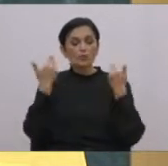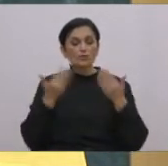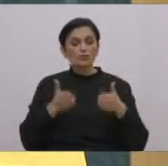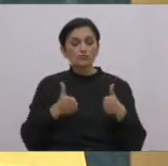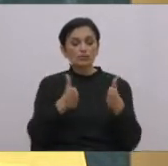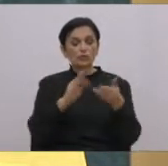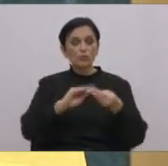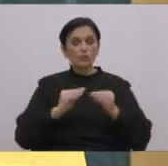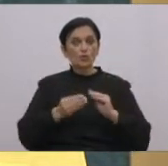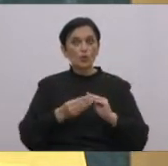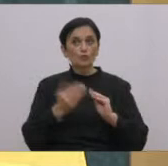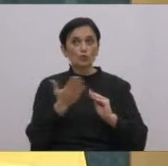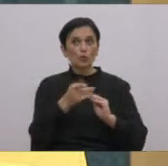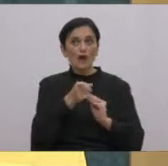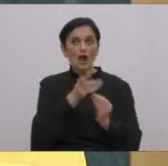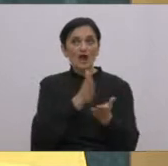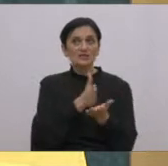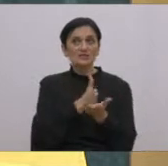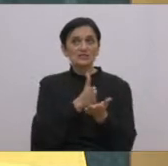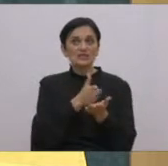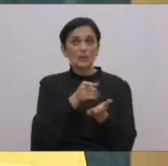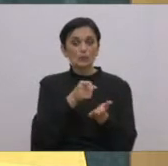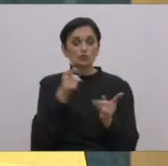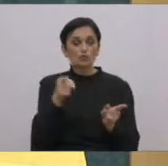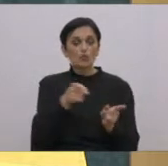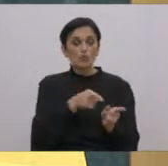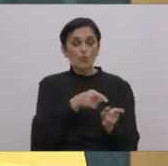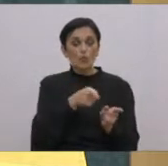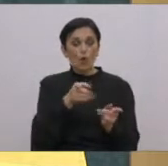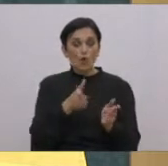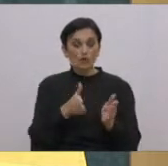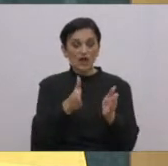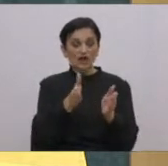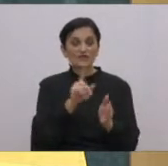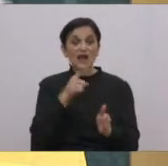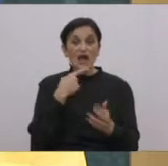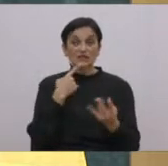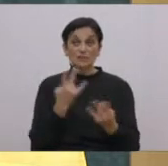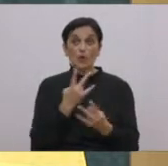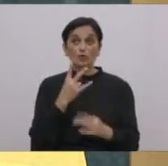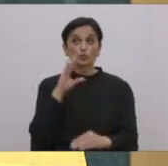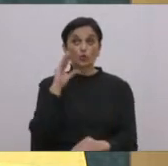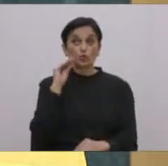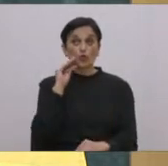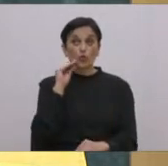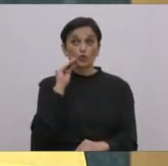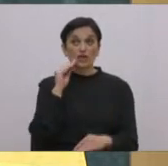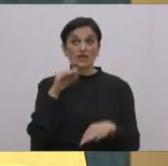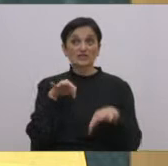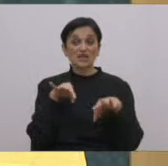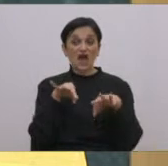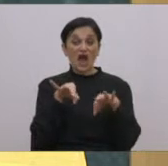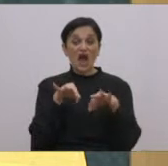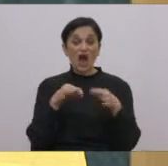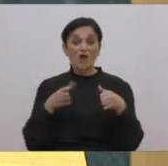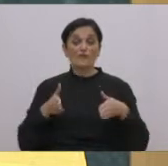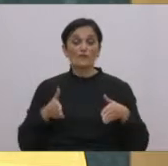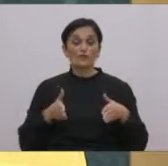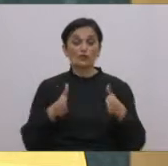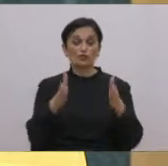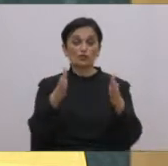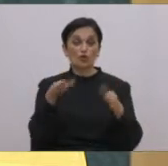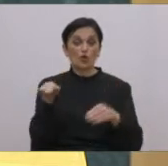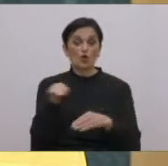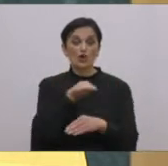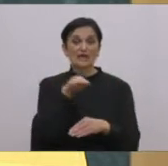რომელიც არსებობს ამ მონაკვეთში. და რა თქმა უნდა, როდესაც ავტომაგისტრალზე, როდესაც